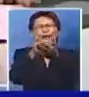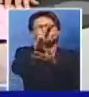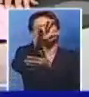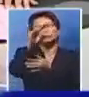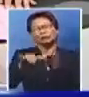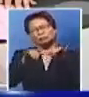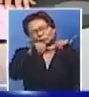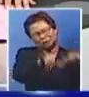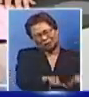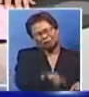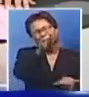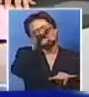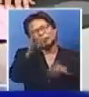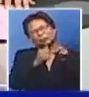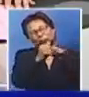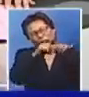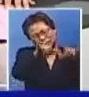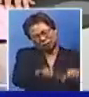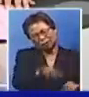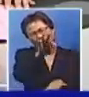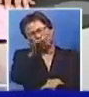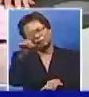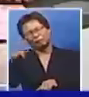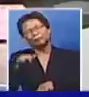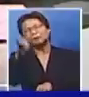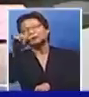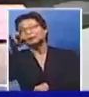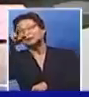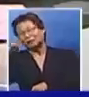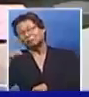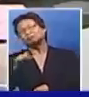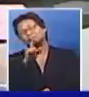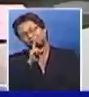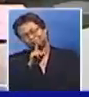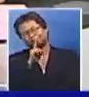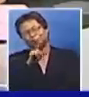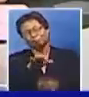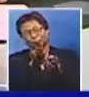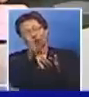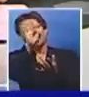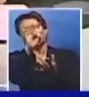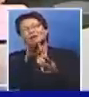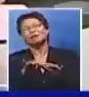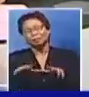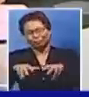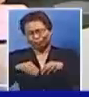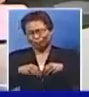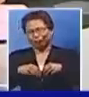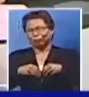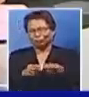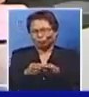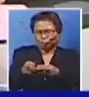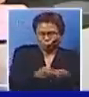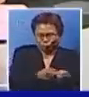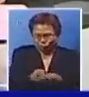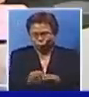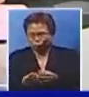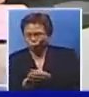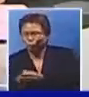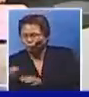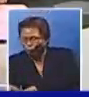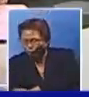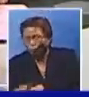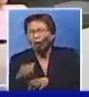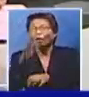tahun menetap di Felda Palung 5, Idris, 63 tahun, mengakui pilihannya menerima tawaran mengusahakan tanah daripada